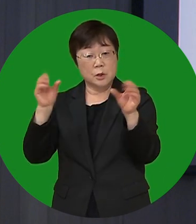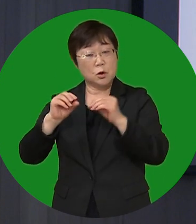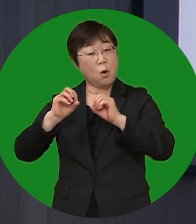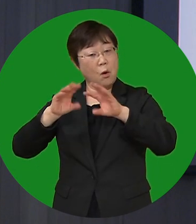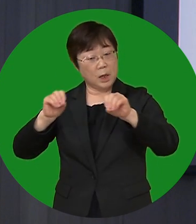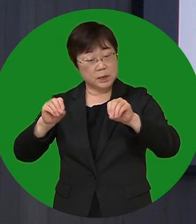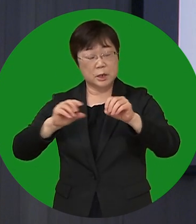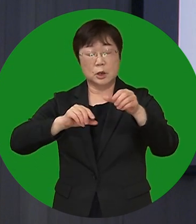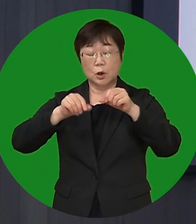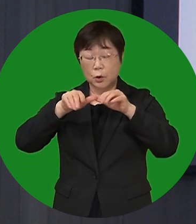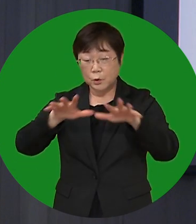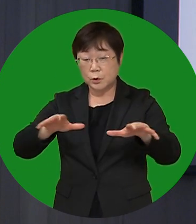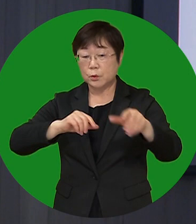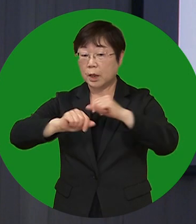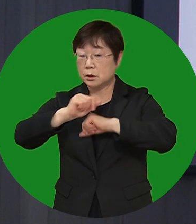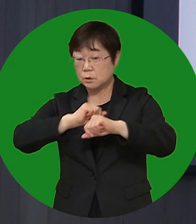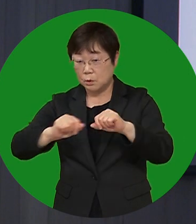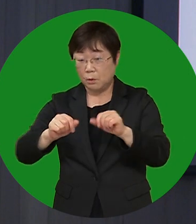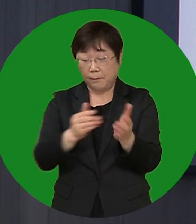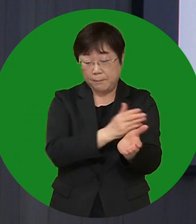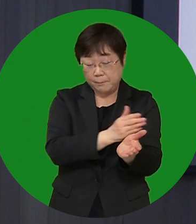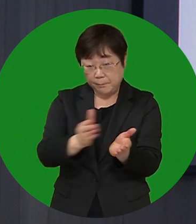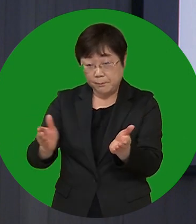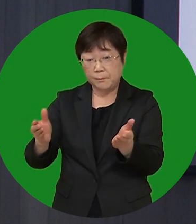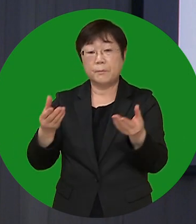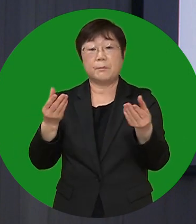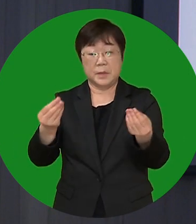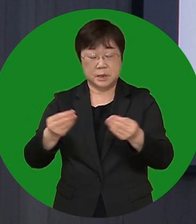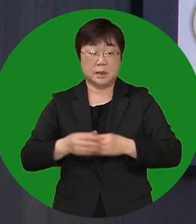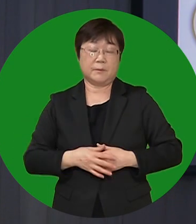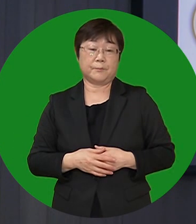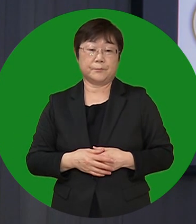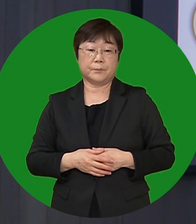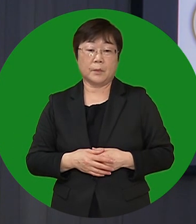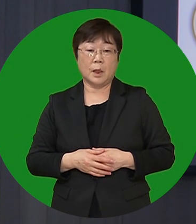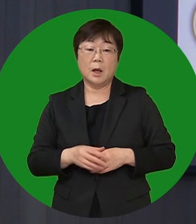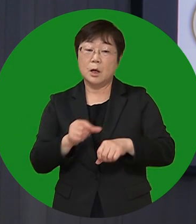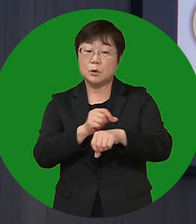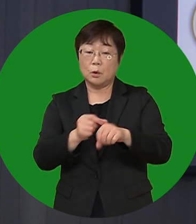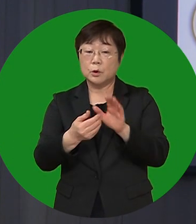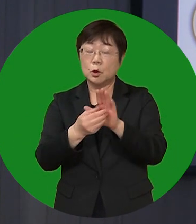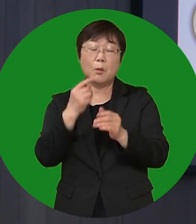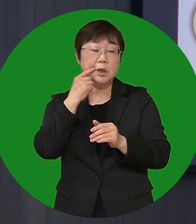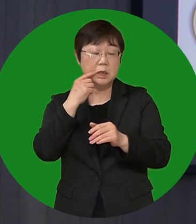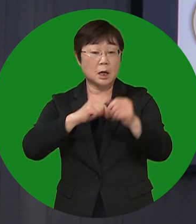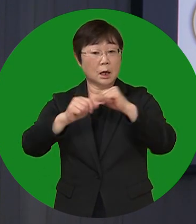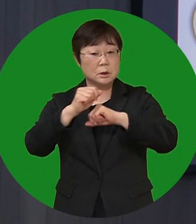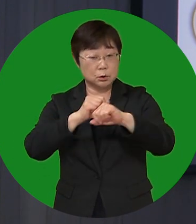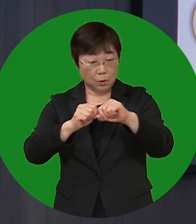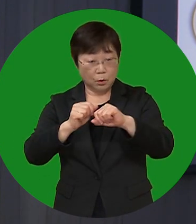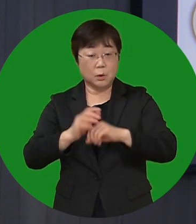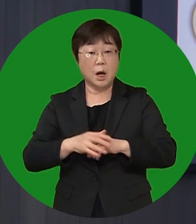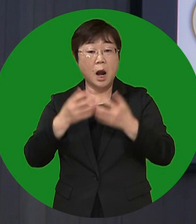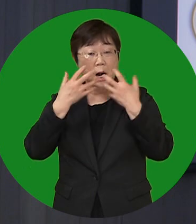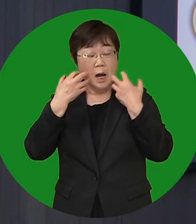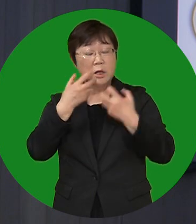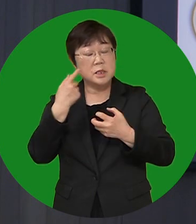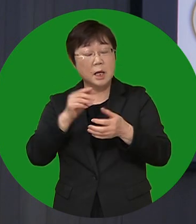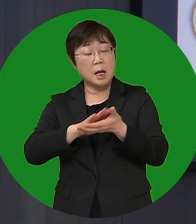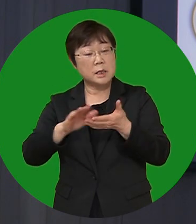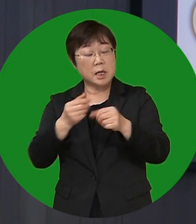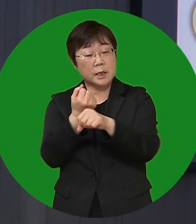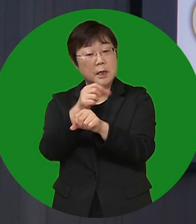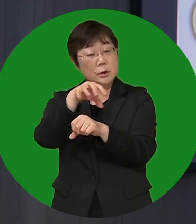発信や普及活動など多岐にわたる行動を行ってまいりました特に予防歯科活動としましてへらいおん歯科衛生